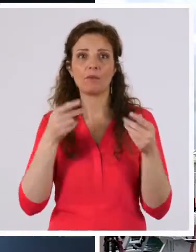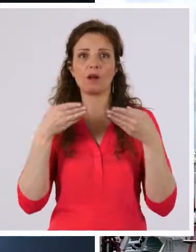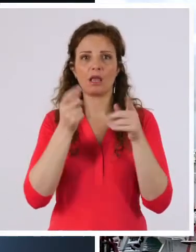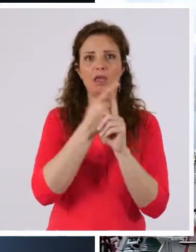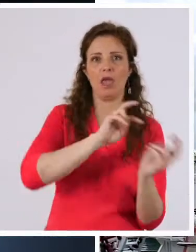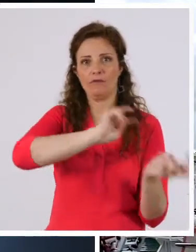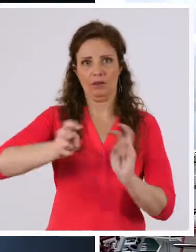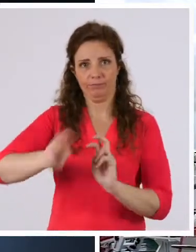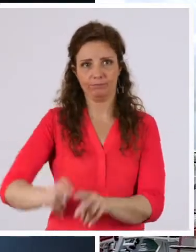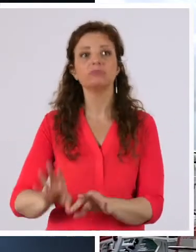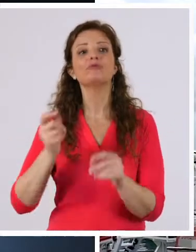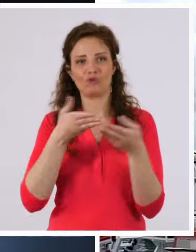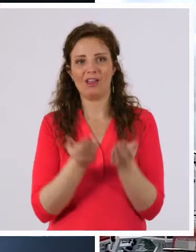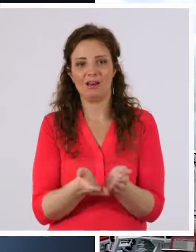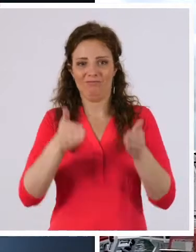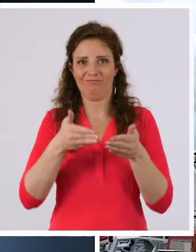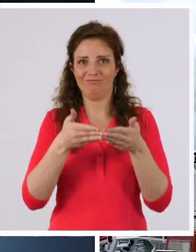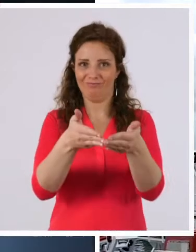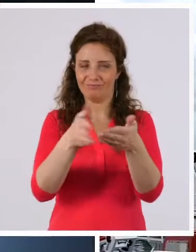di mezzi collettivi di salvataggio.